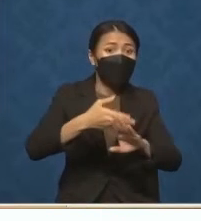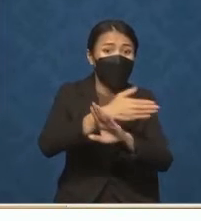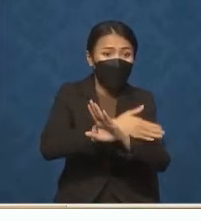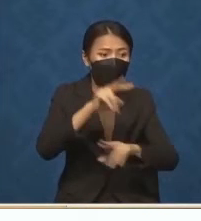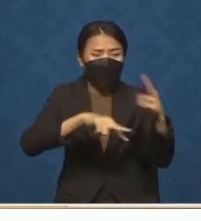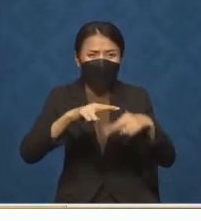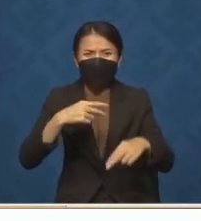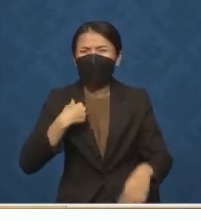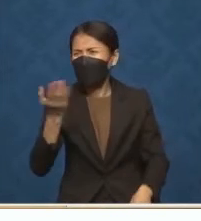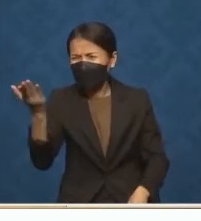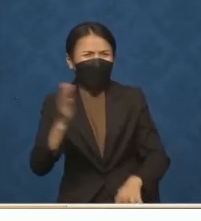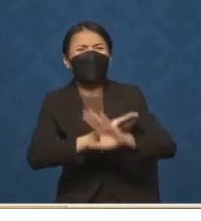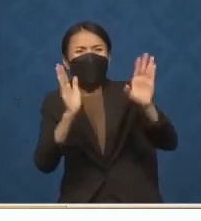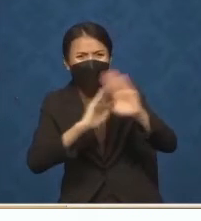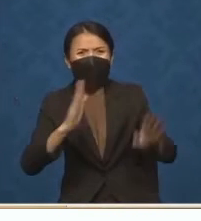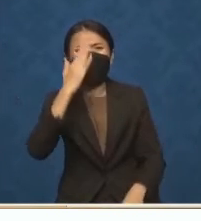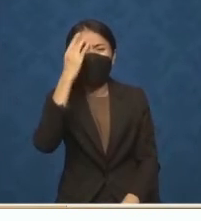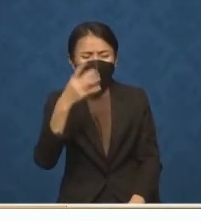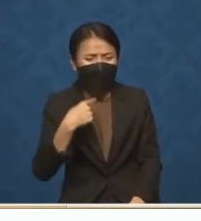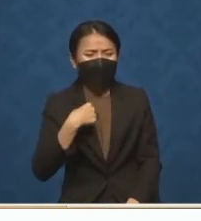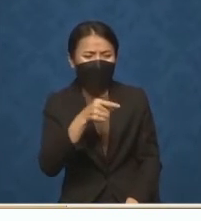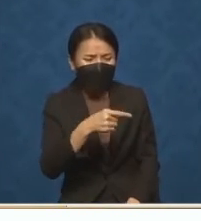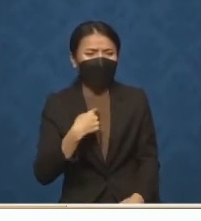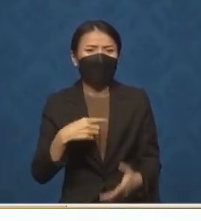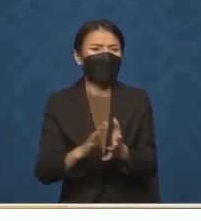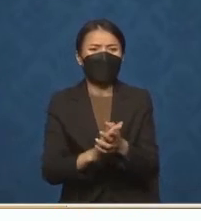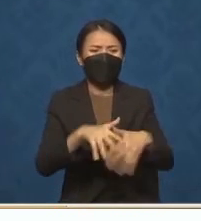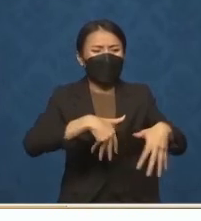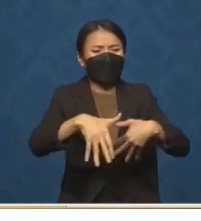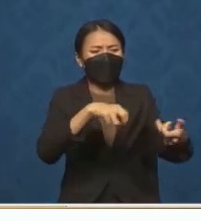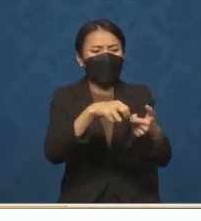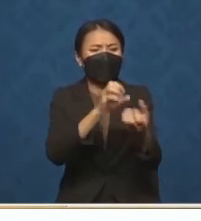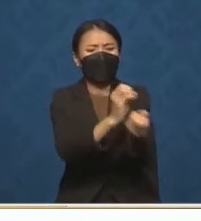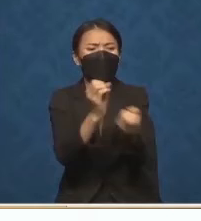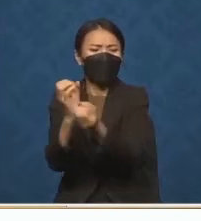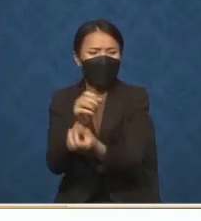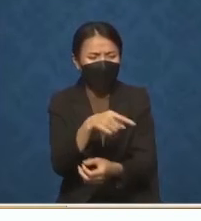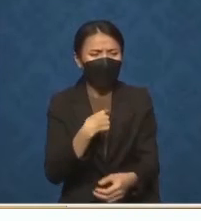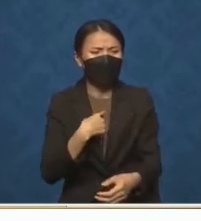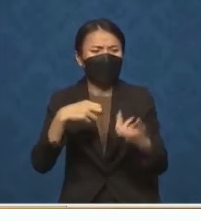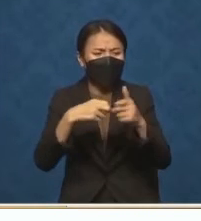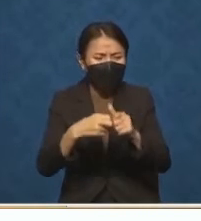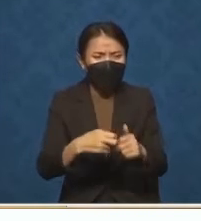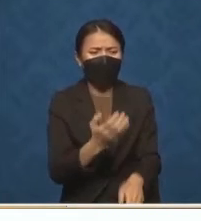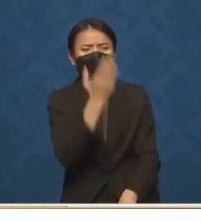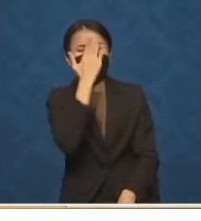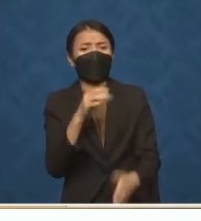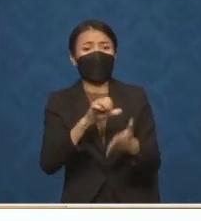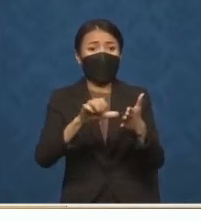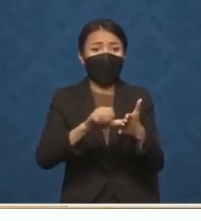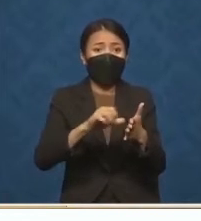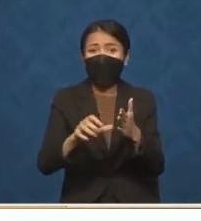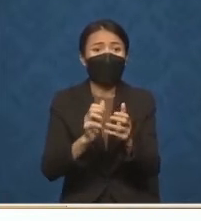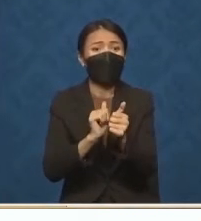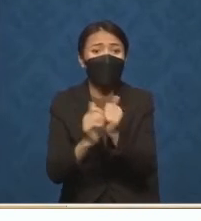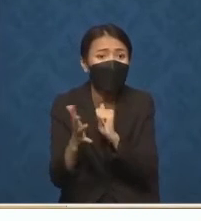้แ้ประหนาใหชาวบ้านได้ไมทนท่งทชาวบ้านเขเดอดร้อนมัตองทำผมถามวต้องทำหน่